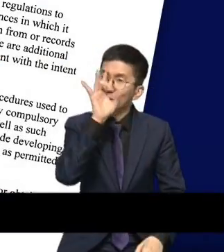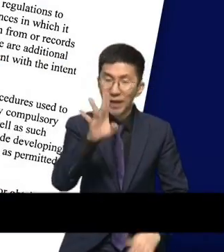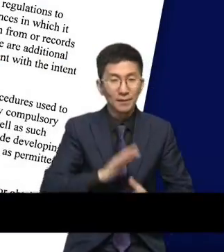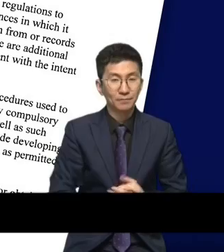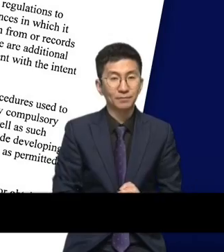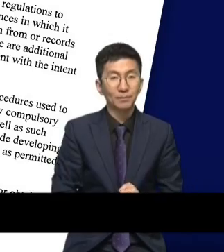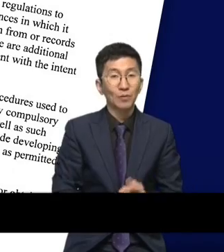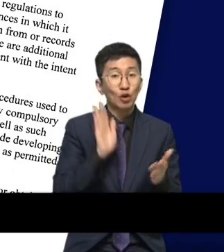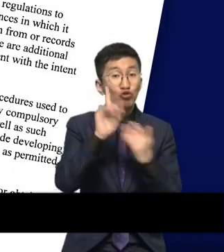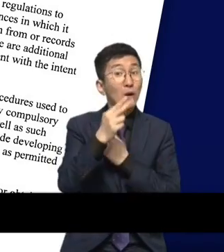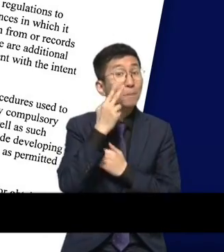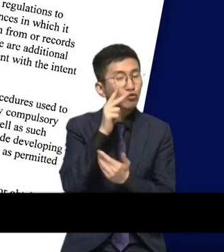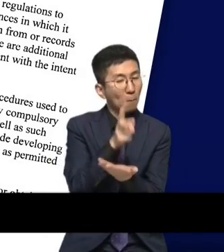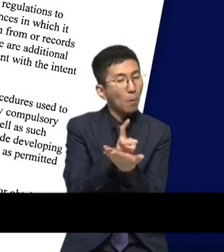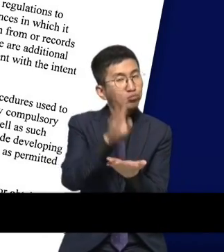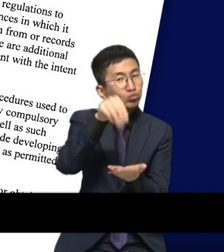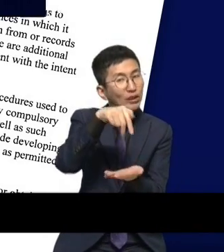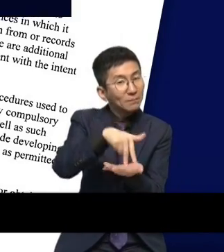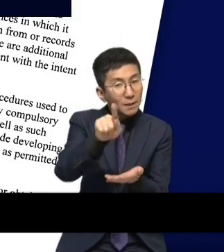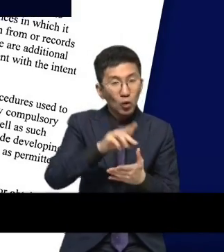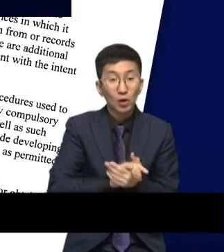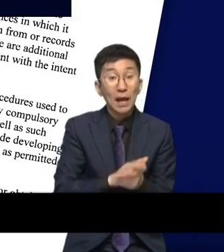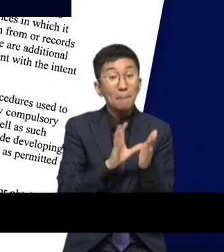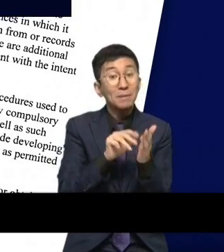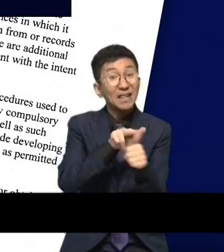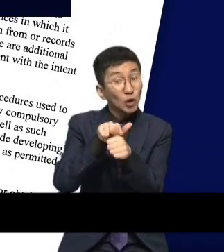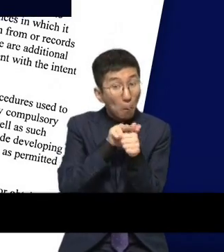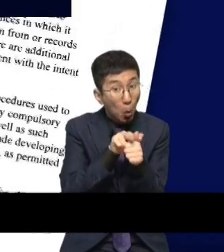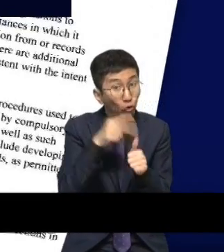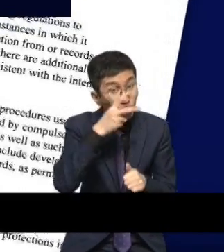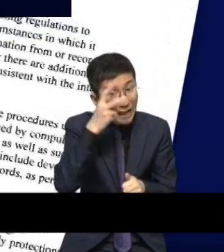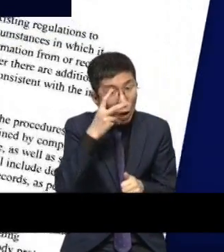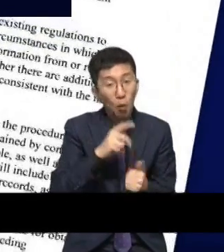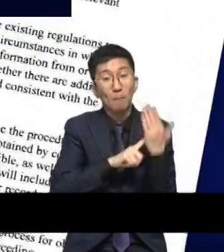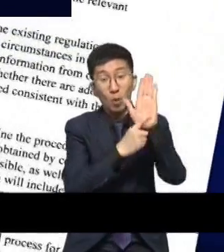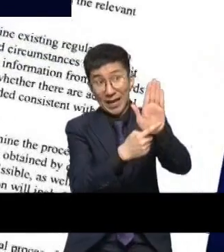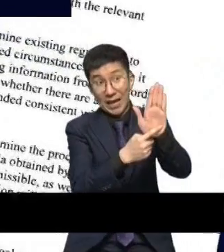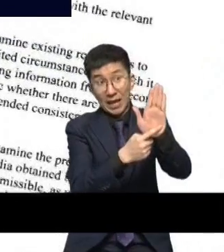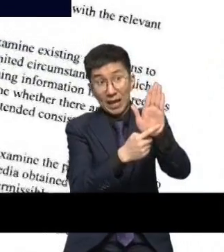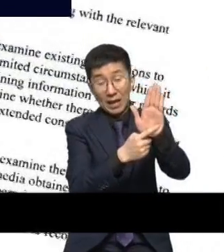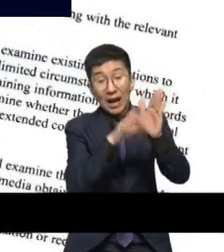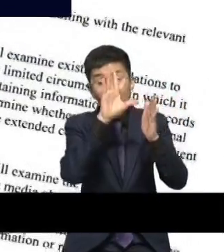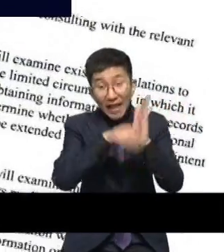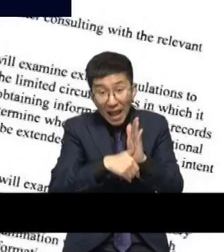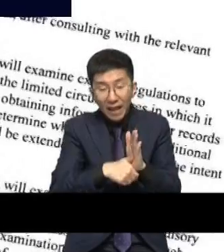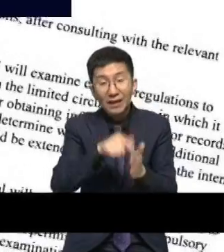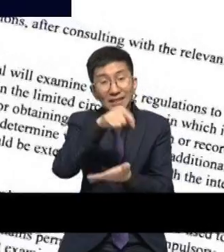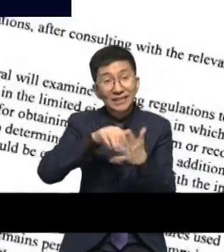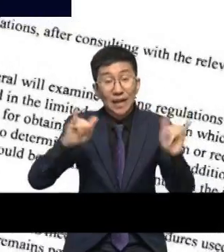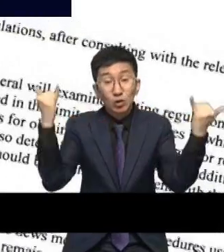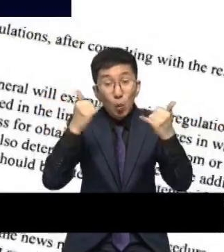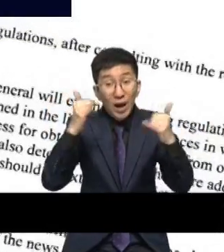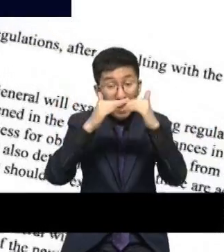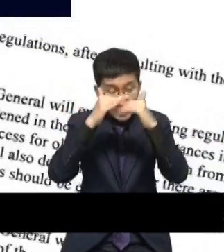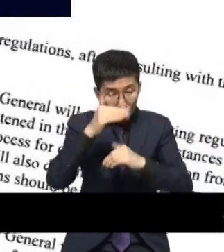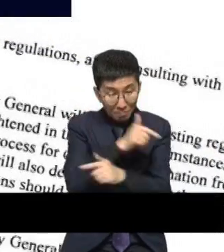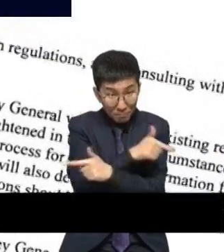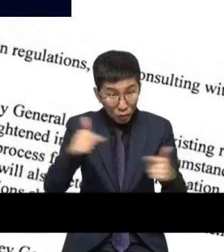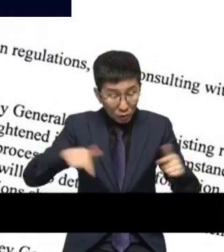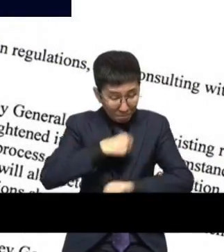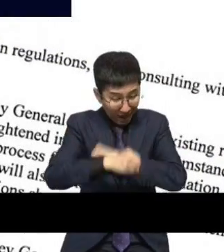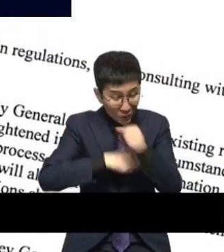Simply wrong. 이후 미국 법무부는 비밀 정보를 취재하거나 보도한 것과 관련해 기자 통화 내역을 조회하는